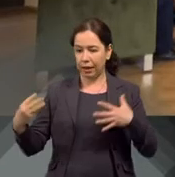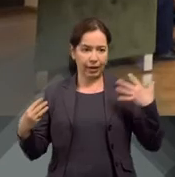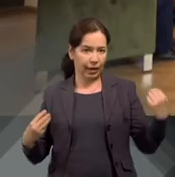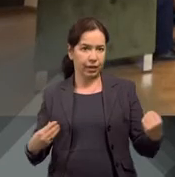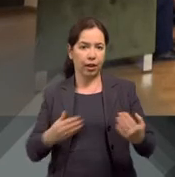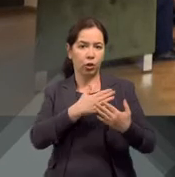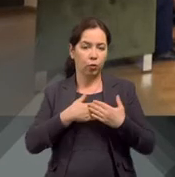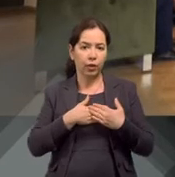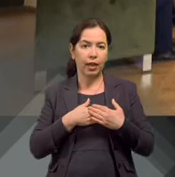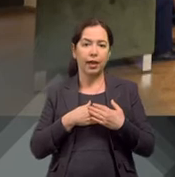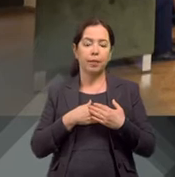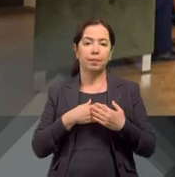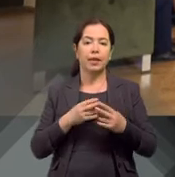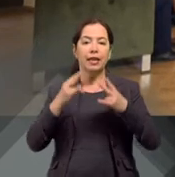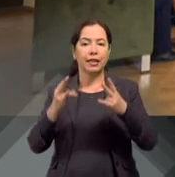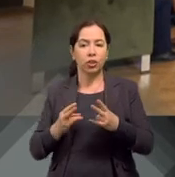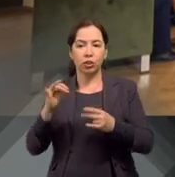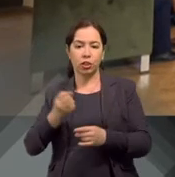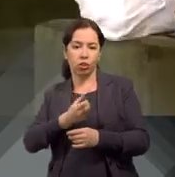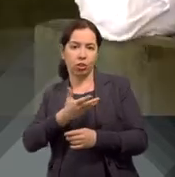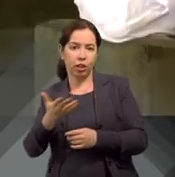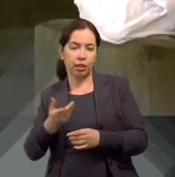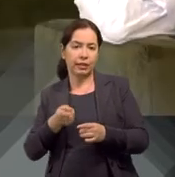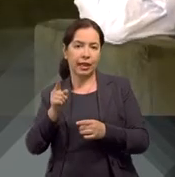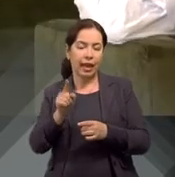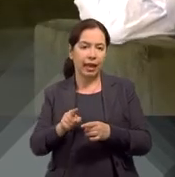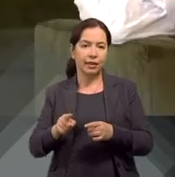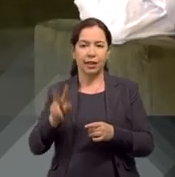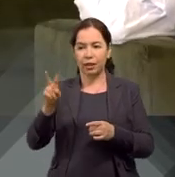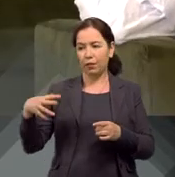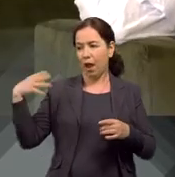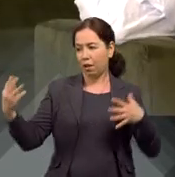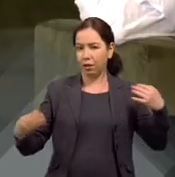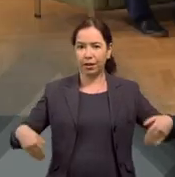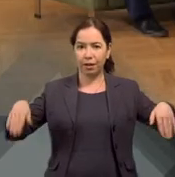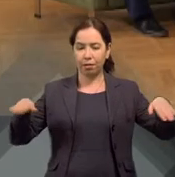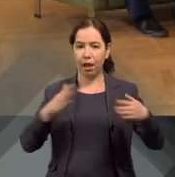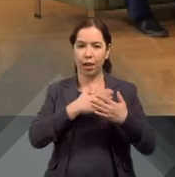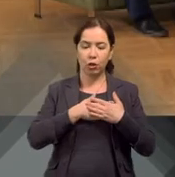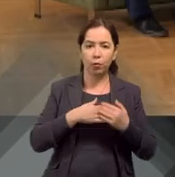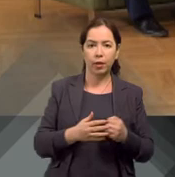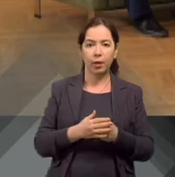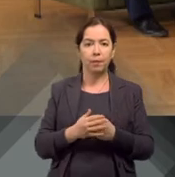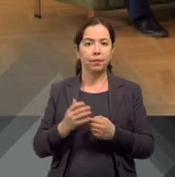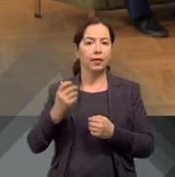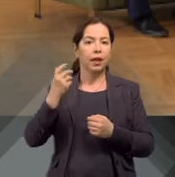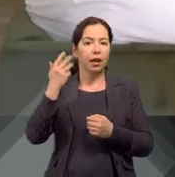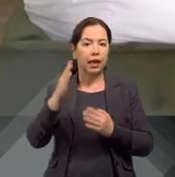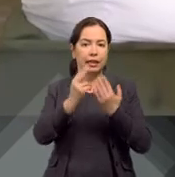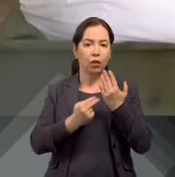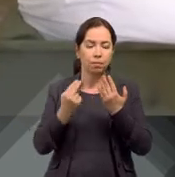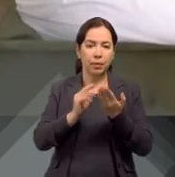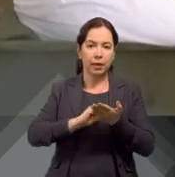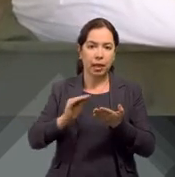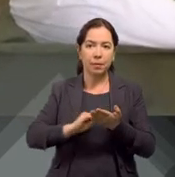любви. И в Библии они есть оба. Вот щедрость – это когда речь идет о дожде, который на правых и неправых.